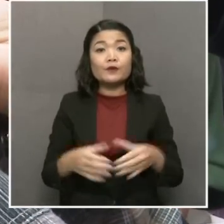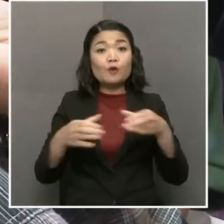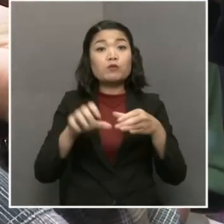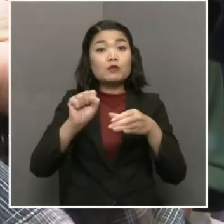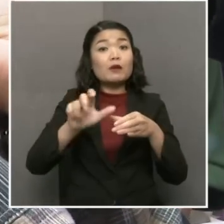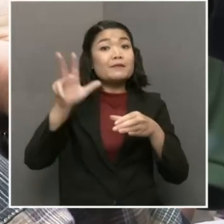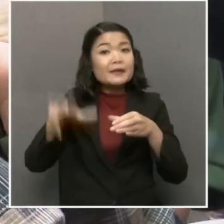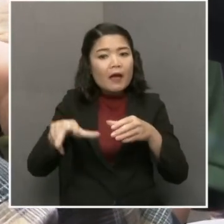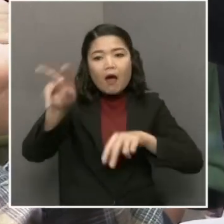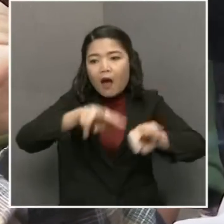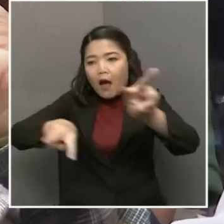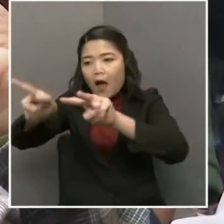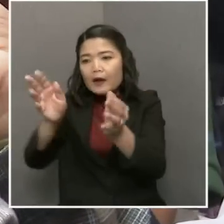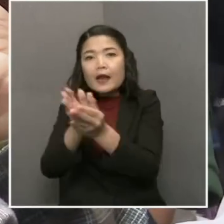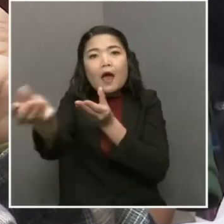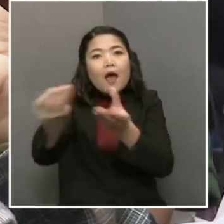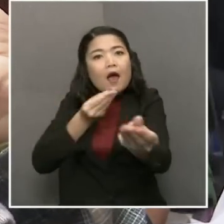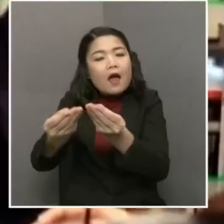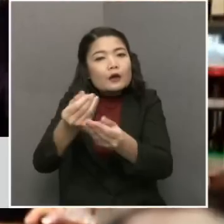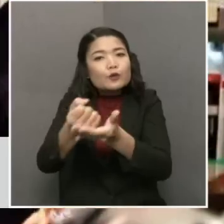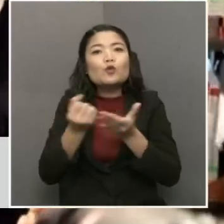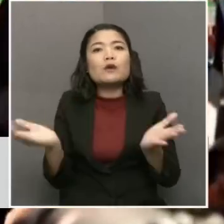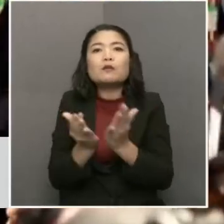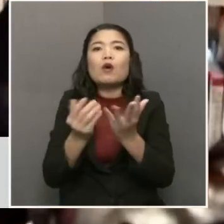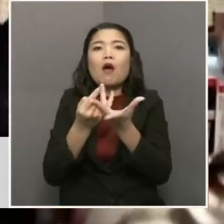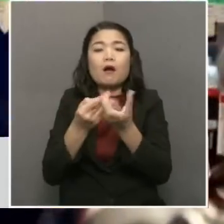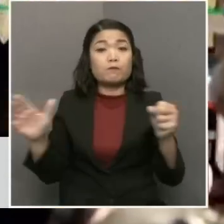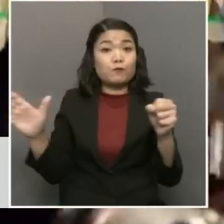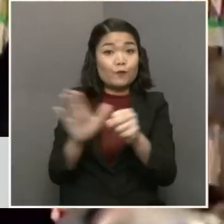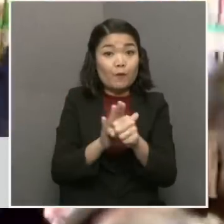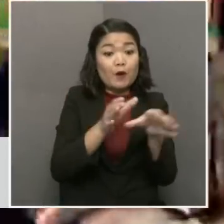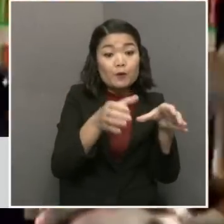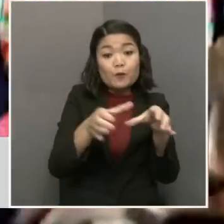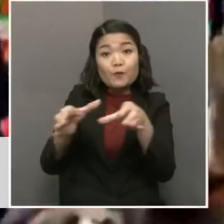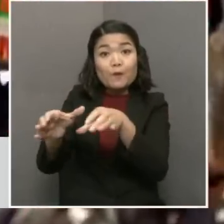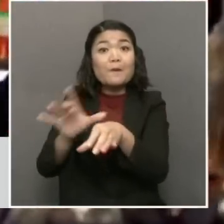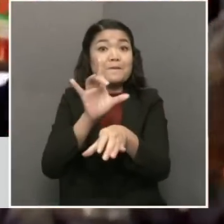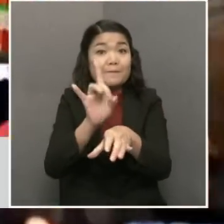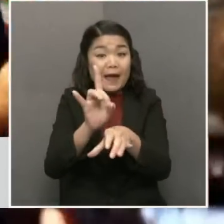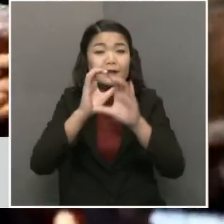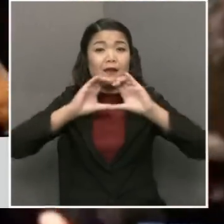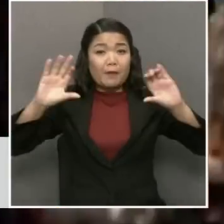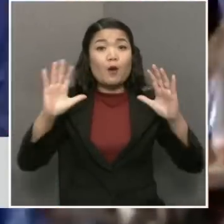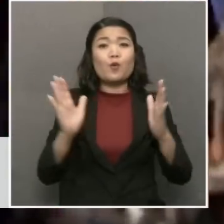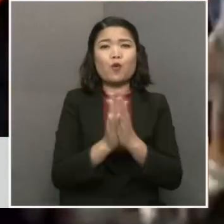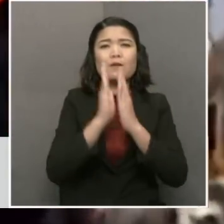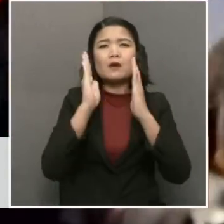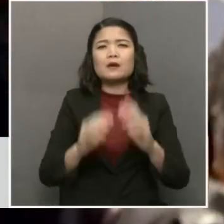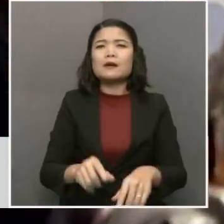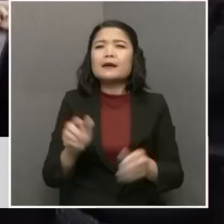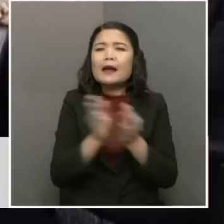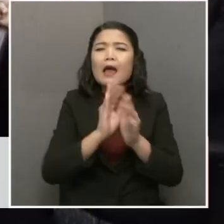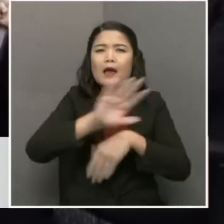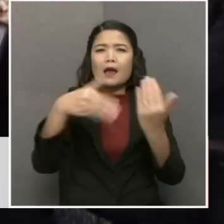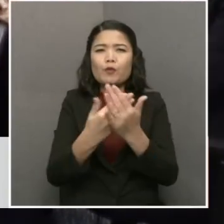ในการแสวงหาเสียงจากส่วนอื่นมาเติมเต็มให้กับ8พรรคร่วมจัดตั้งรัฐบาลที่มีอยู่312เสียง